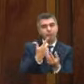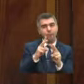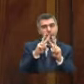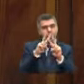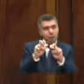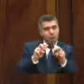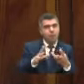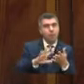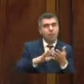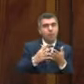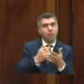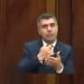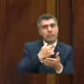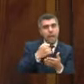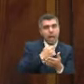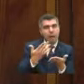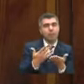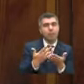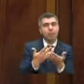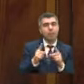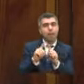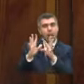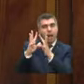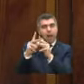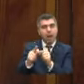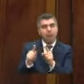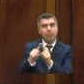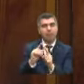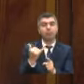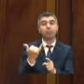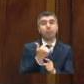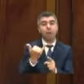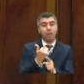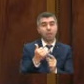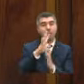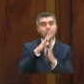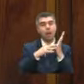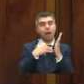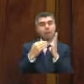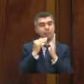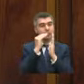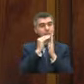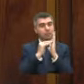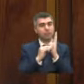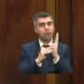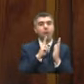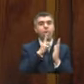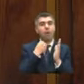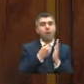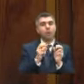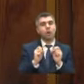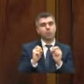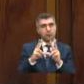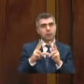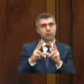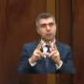والإعلاميين، وبينا بالأرقام وبالملموس أن جزء مهم من البرنامج الحكومي قد حققناه،